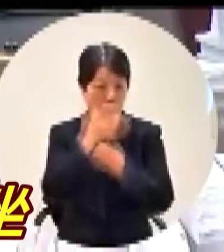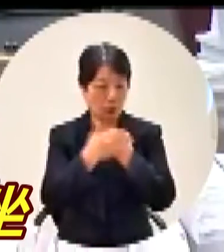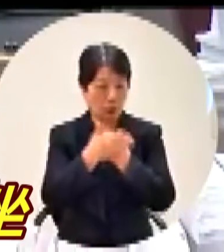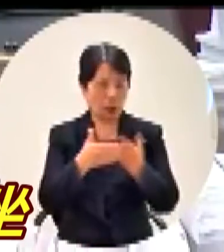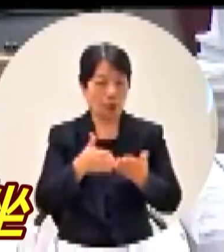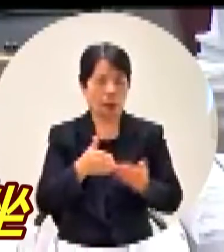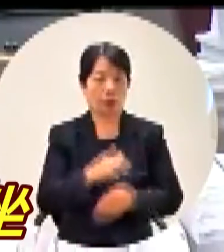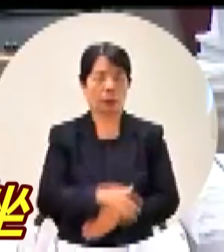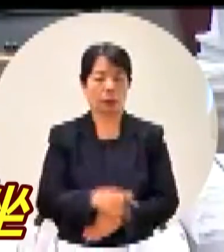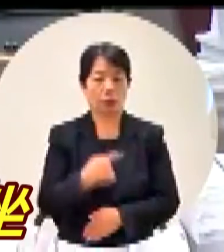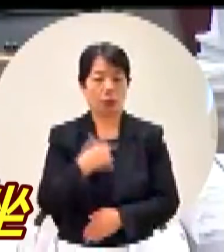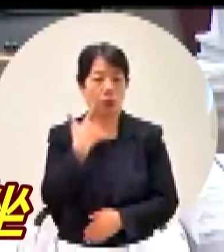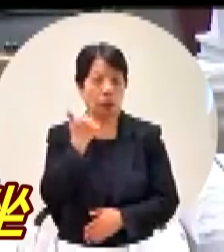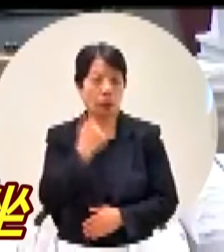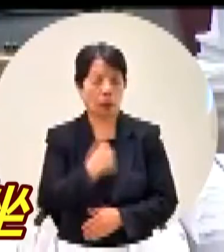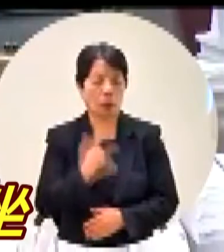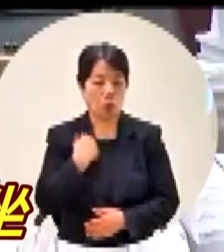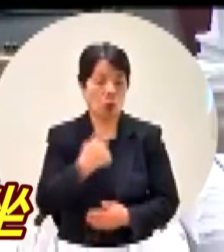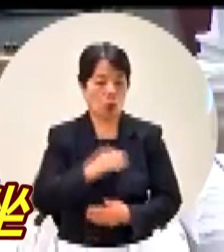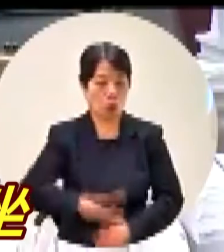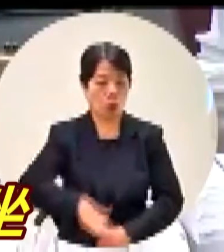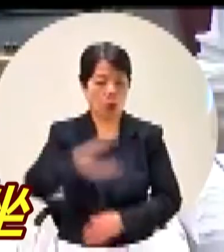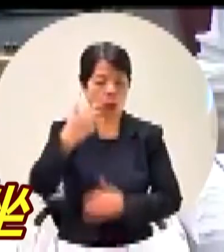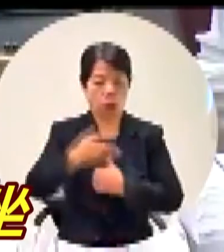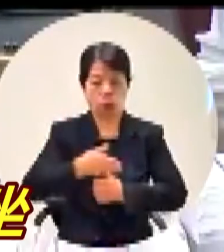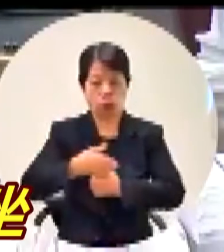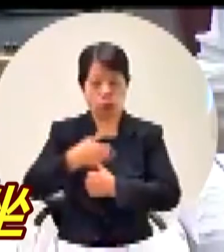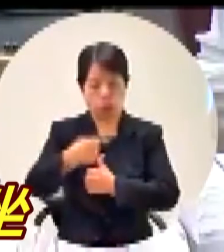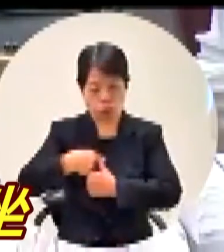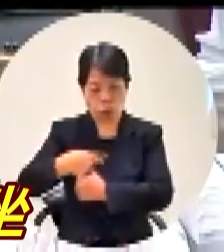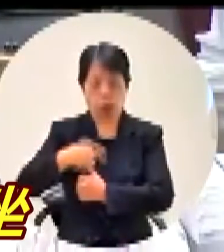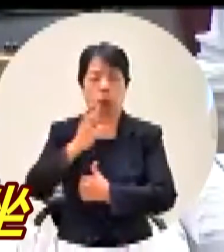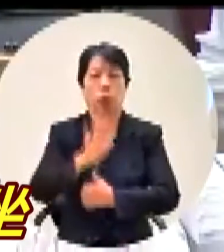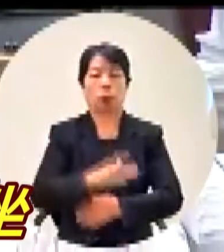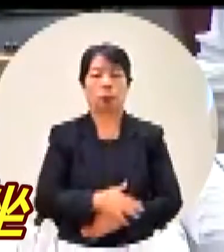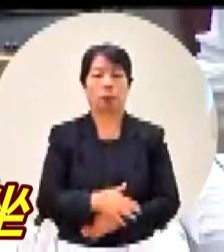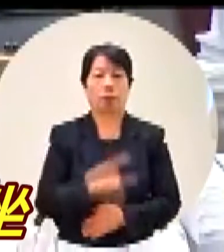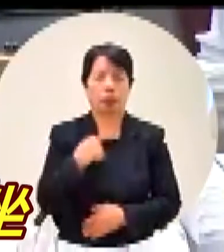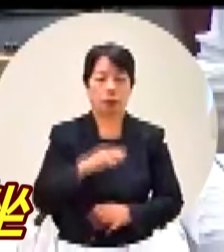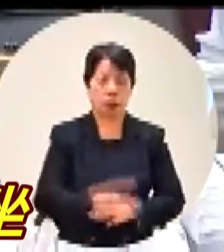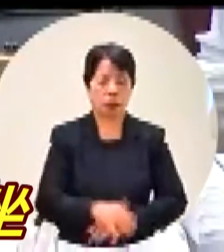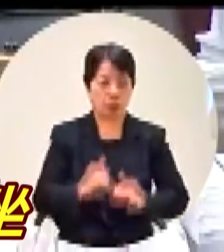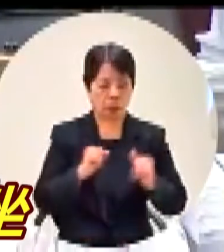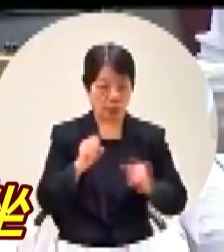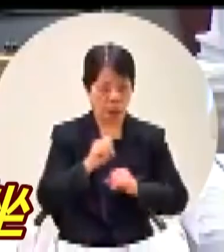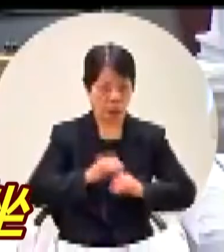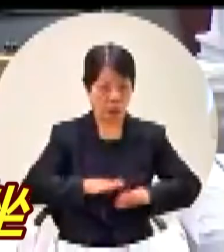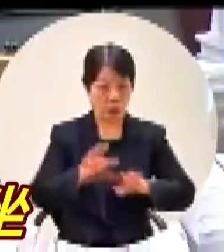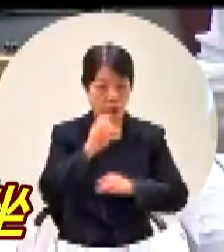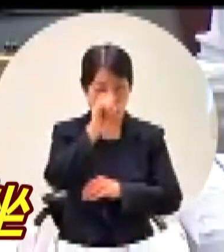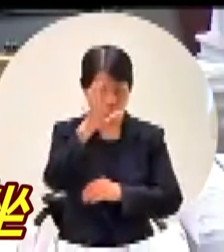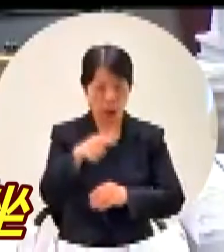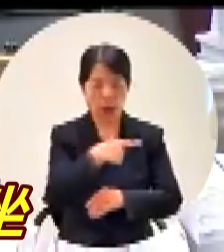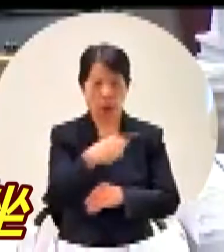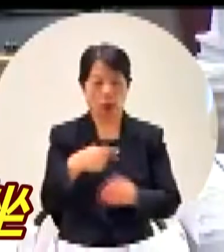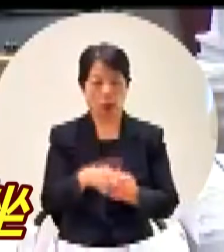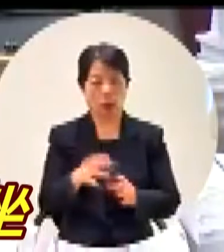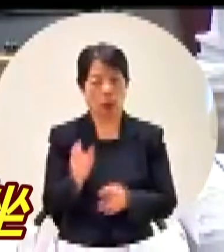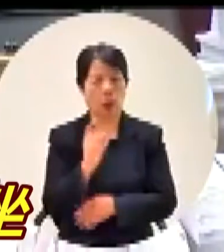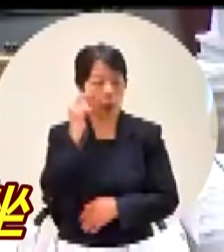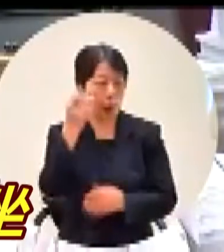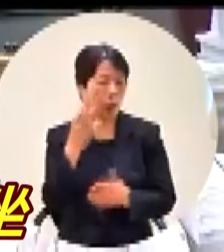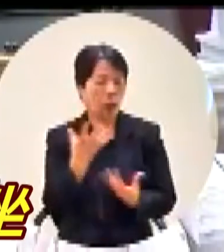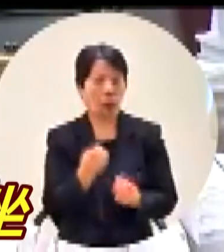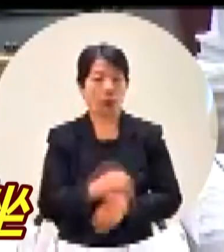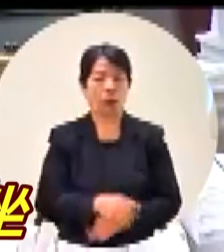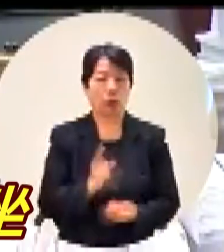这是我父亲从小教导我的。这句话我在民进党所有的官员面前我都感觉不到。苏